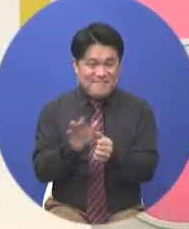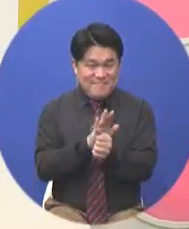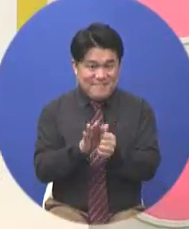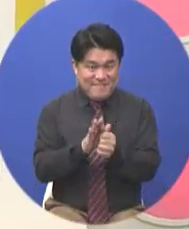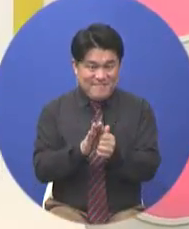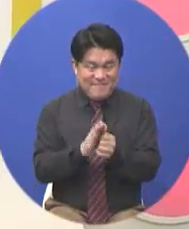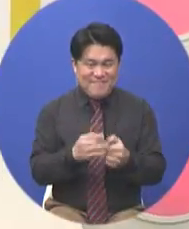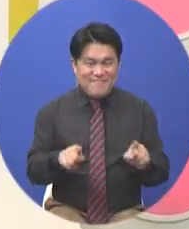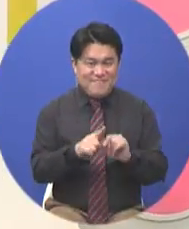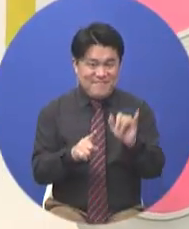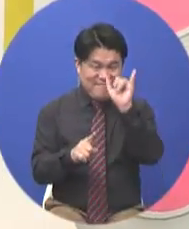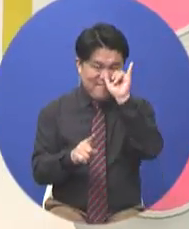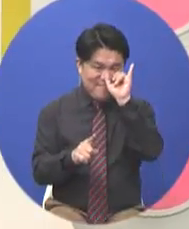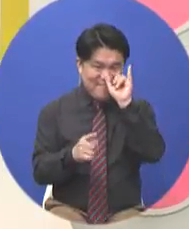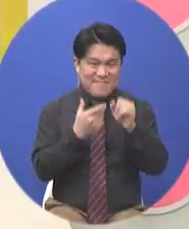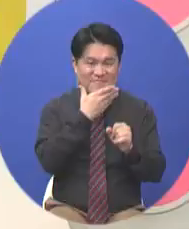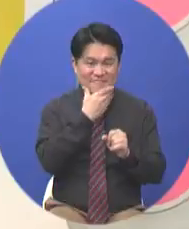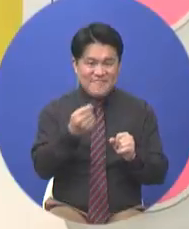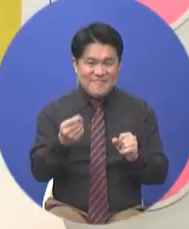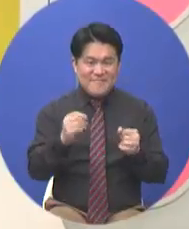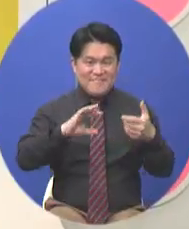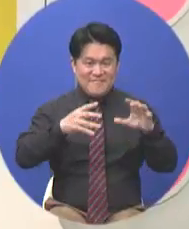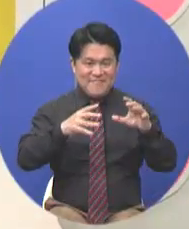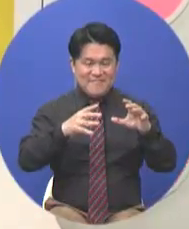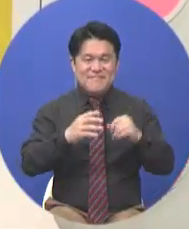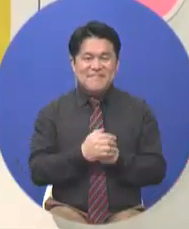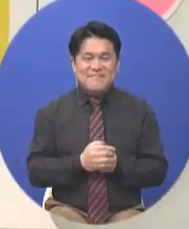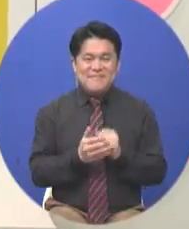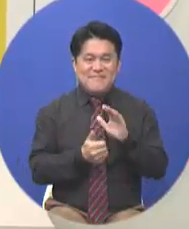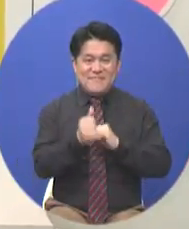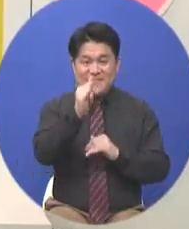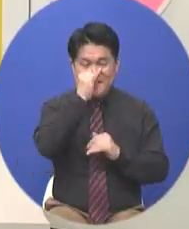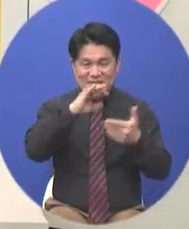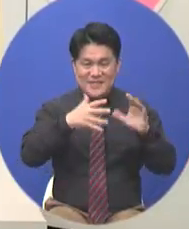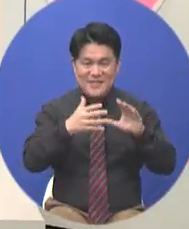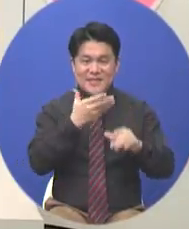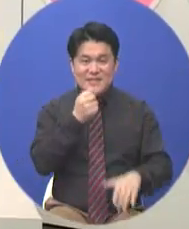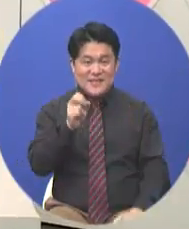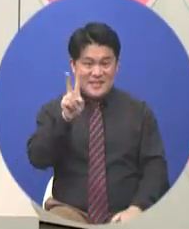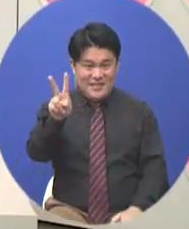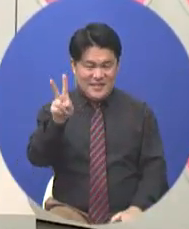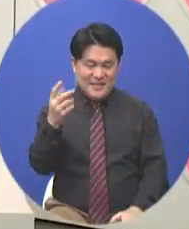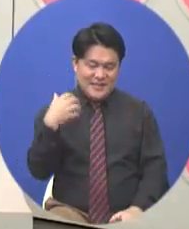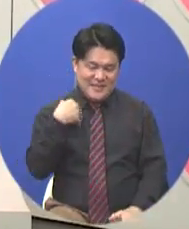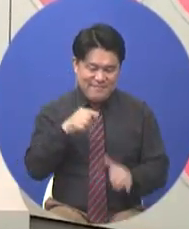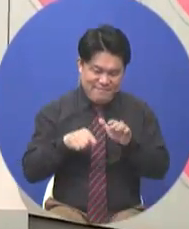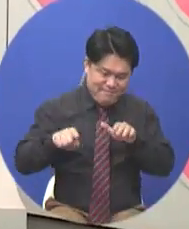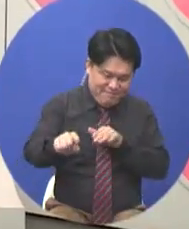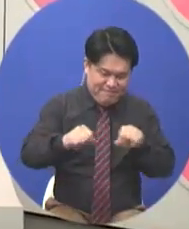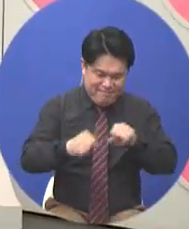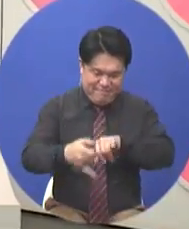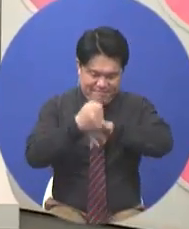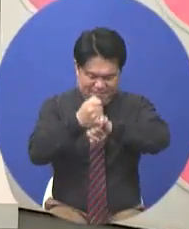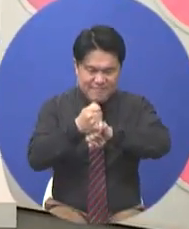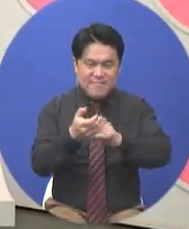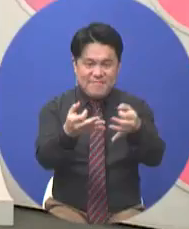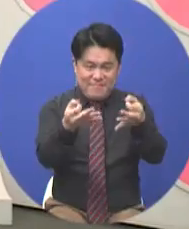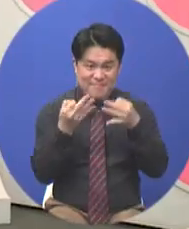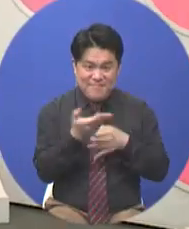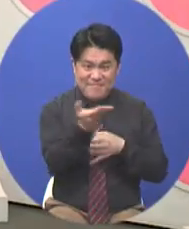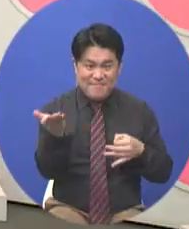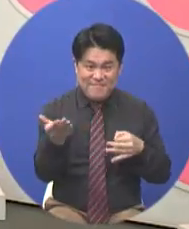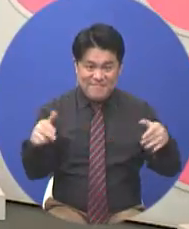배려, 함께하는 행복 세상, 희망 세상, 복지TV가 앞서가겠습니다.